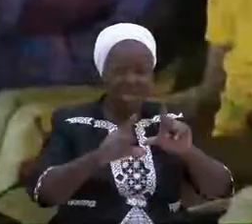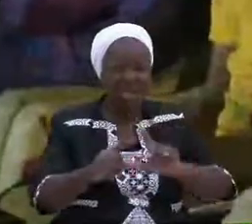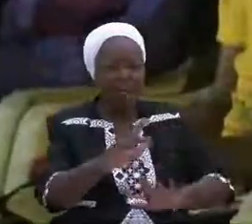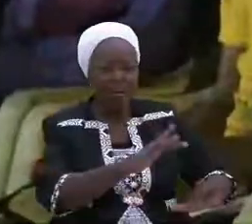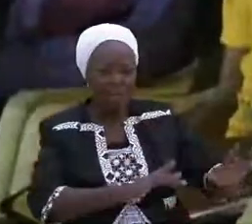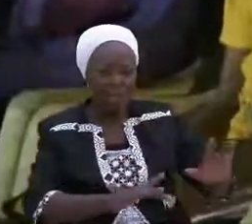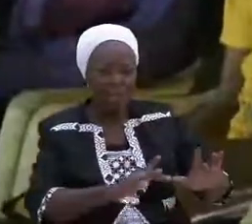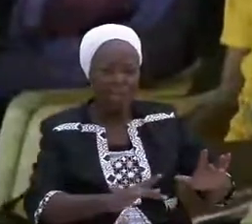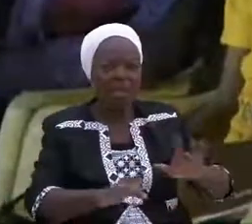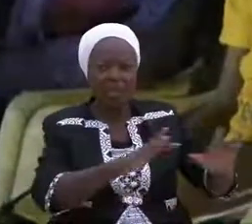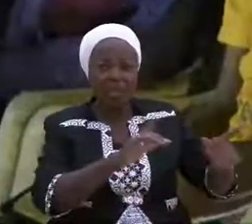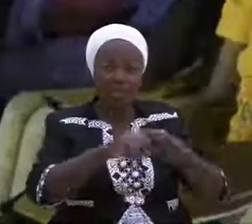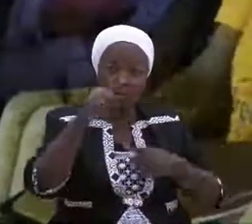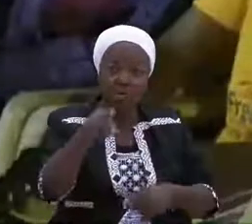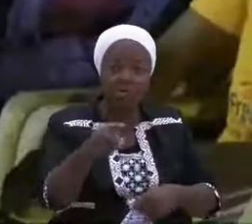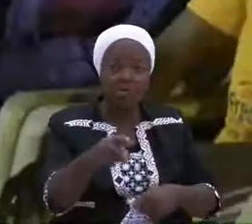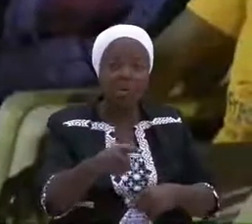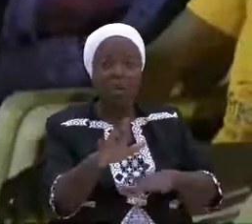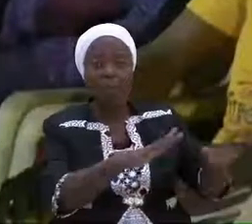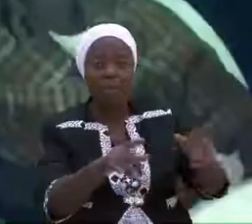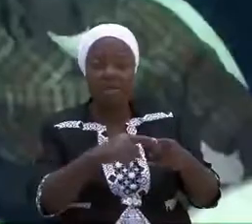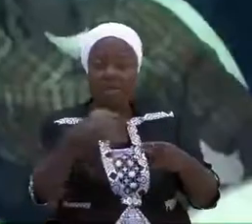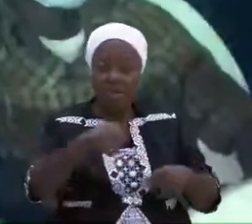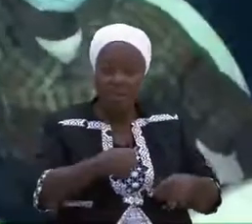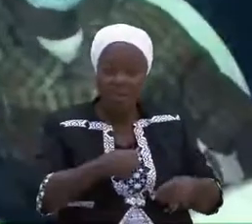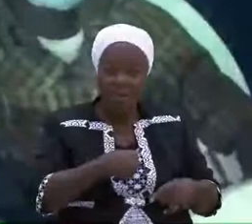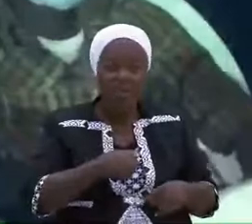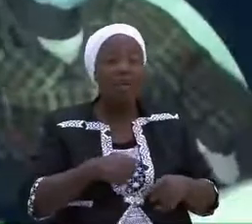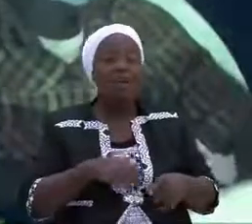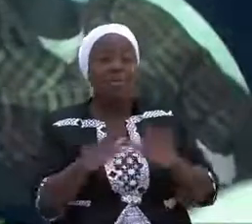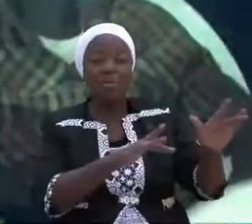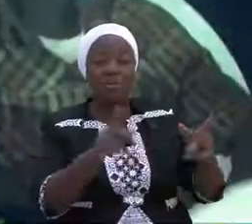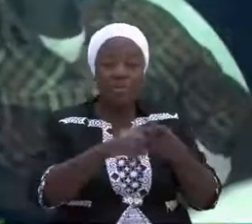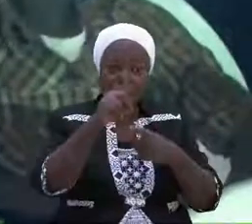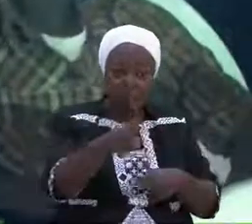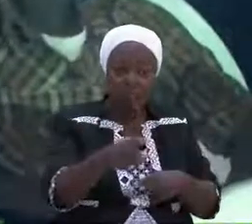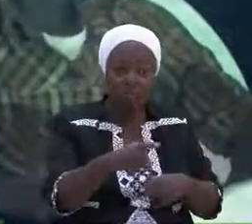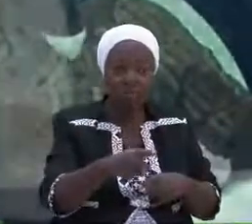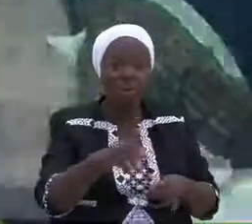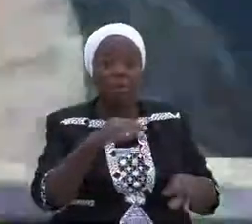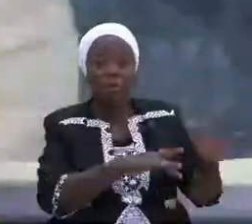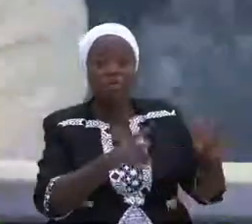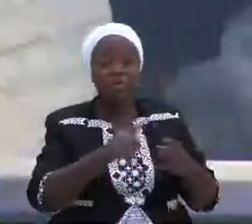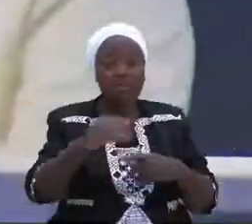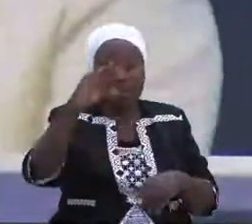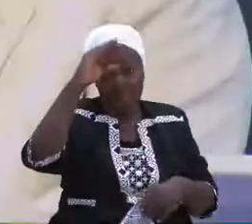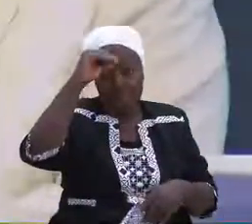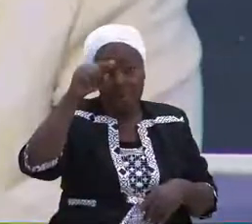toi. Pour lui. Pour elle. Pour eux.